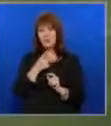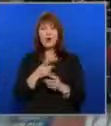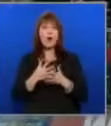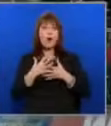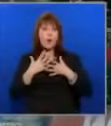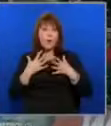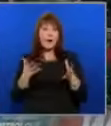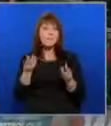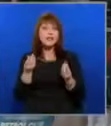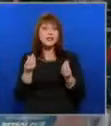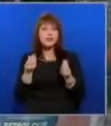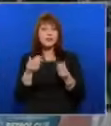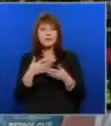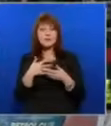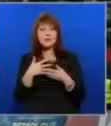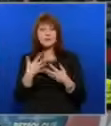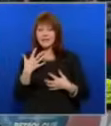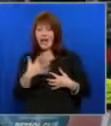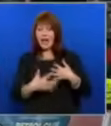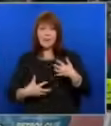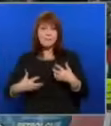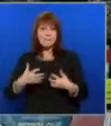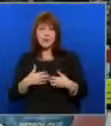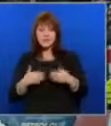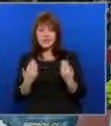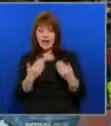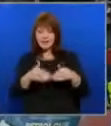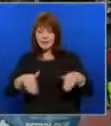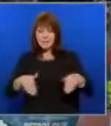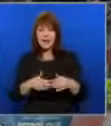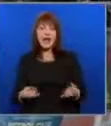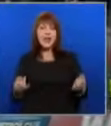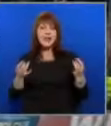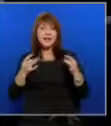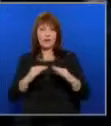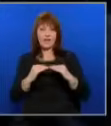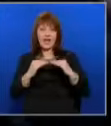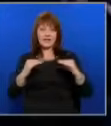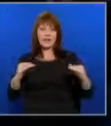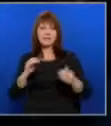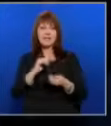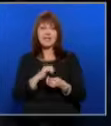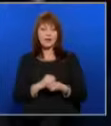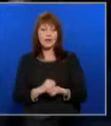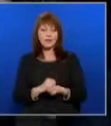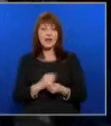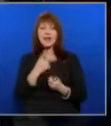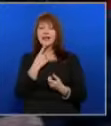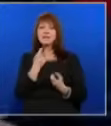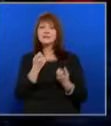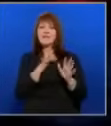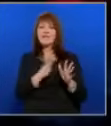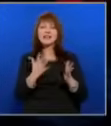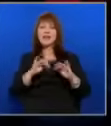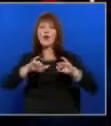Много по-голяма стойност имаха неукротимите емоции на прага на новия етап в клубната история. Какво за вас е стадион Българска армия?